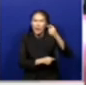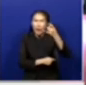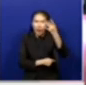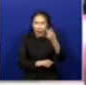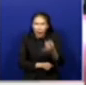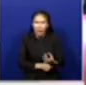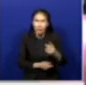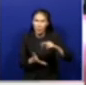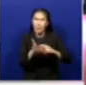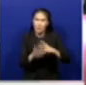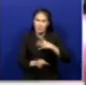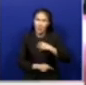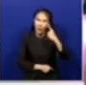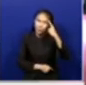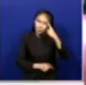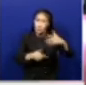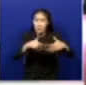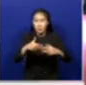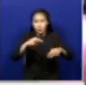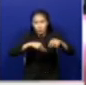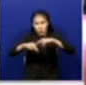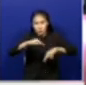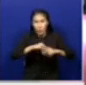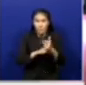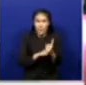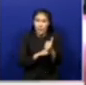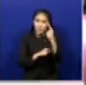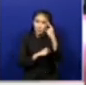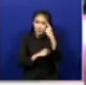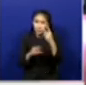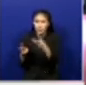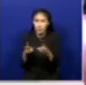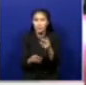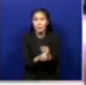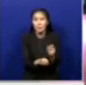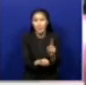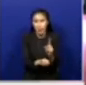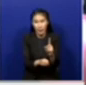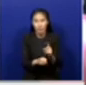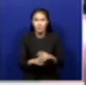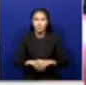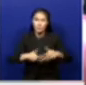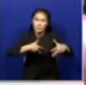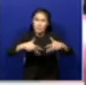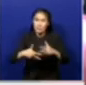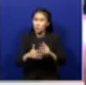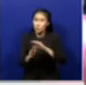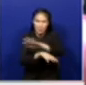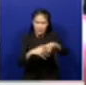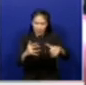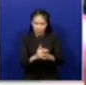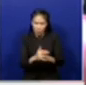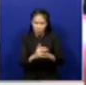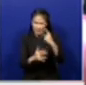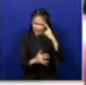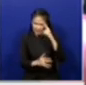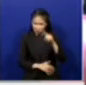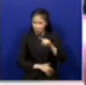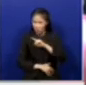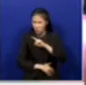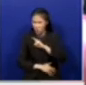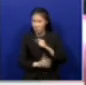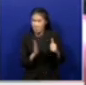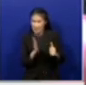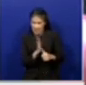งินกู้ที่รัฐบาลกู้นั้นจะเอามาใช้ทำอะไรบ้างเงินที่ประชาชนทุกคนมีส่วนในการรับผิดชอบใน